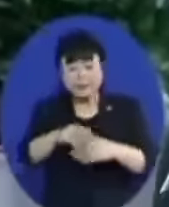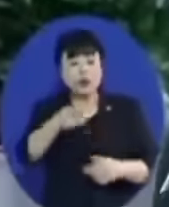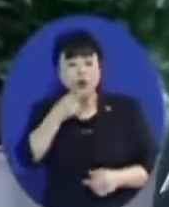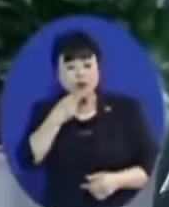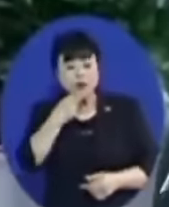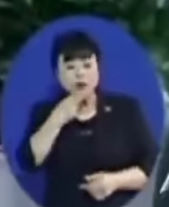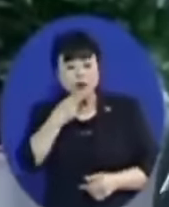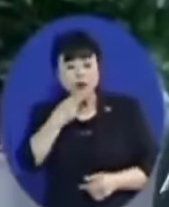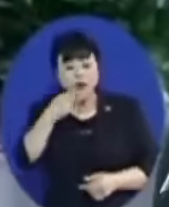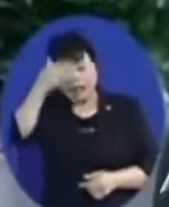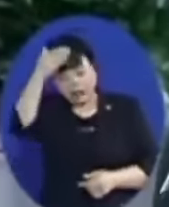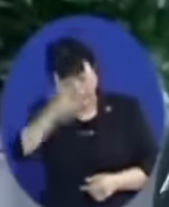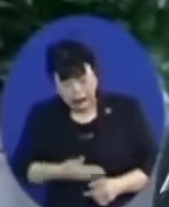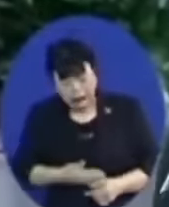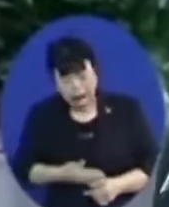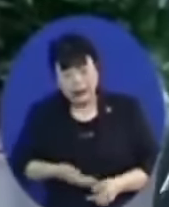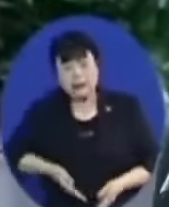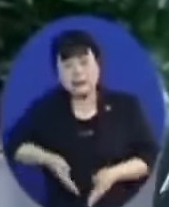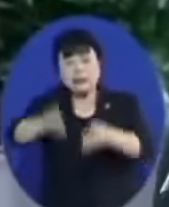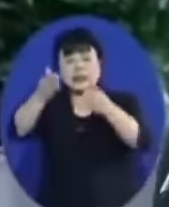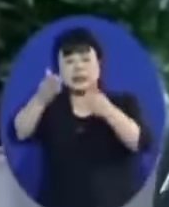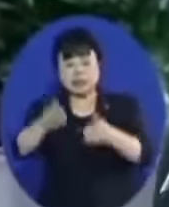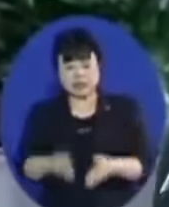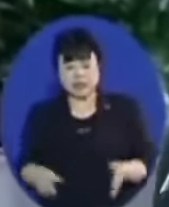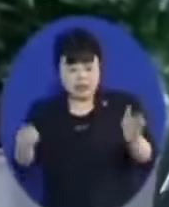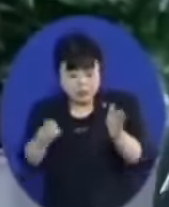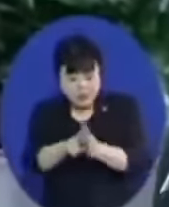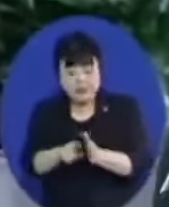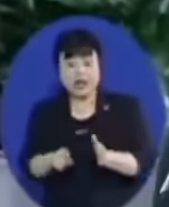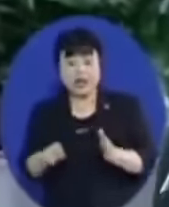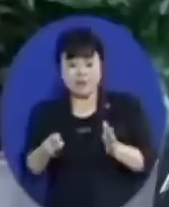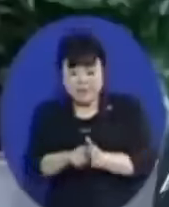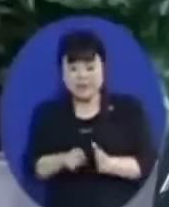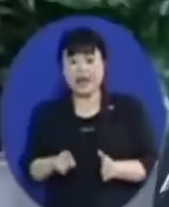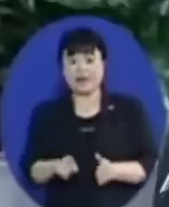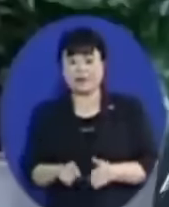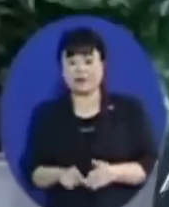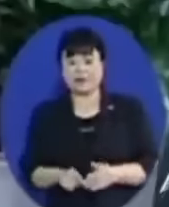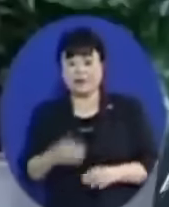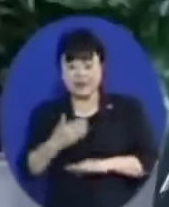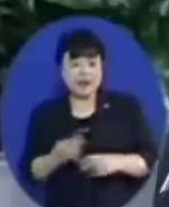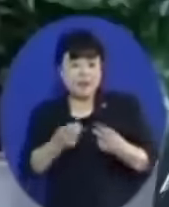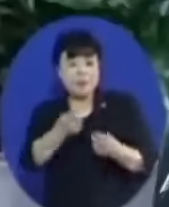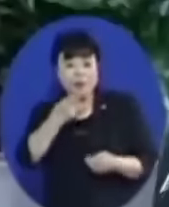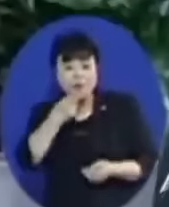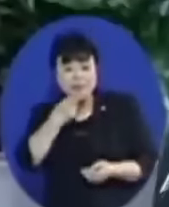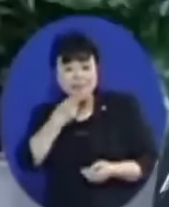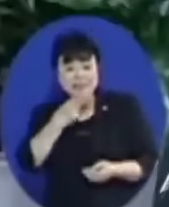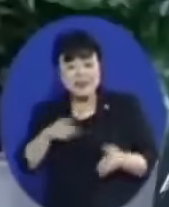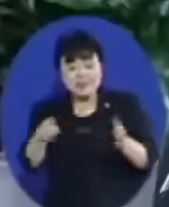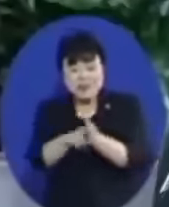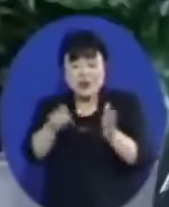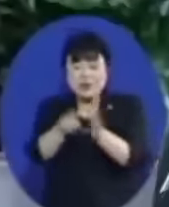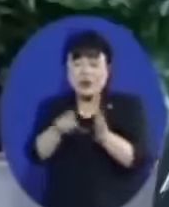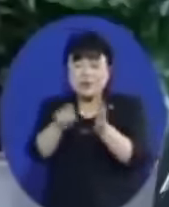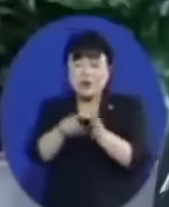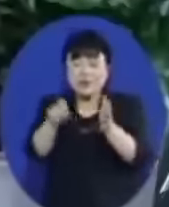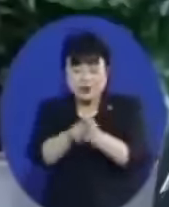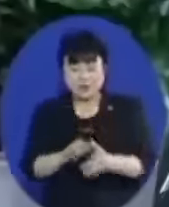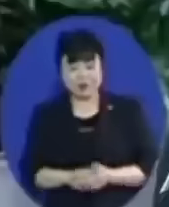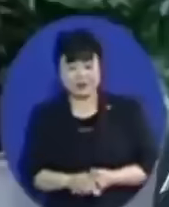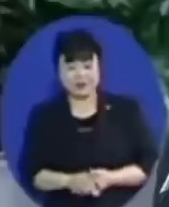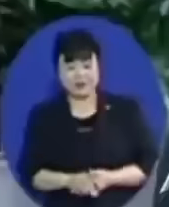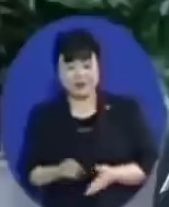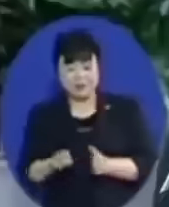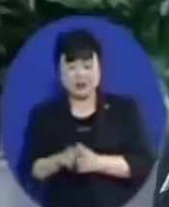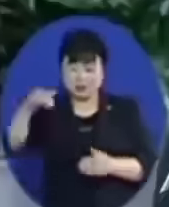없고 내 앞길 칠흑같이 어두워도 믿는다고 밀고 나가면 어찌할 도리가 없는 것입니다. 자꾸 믿다가 하면 안